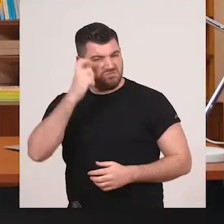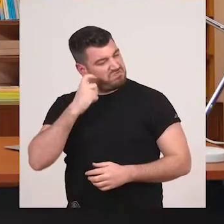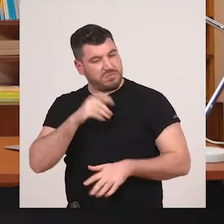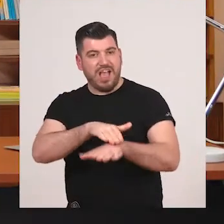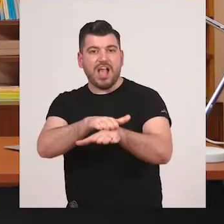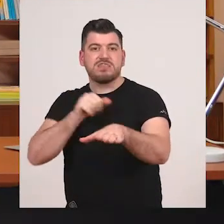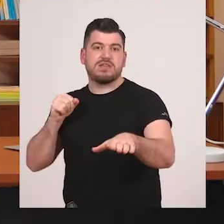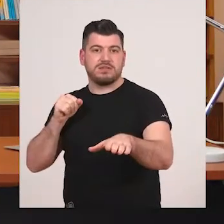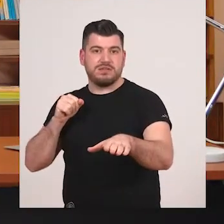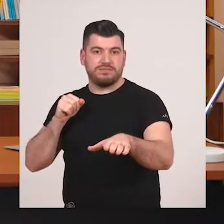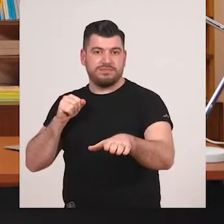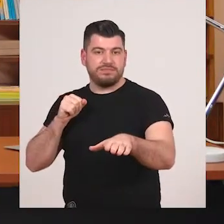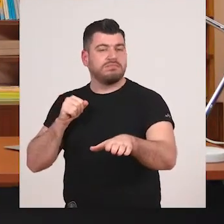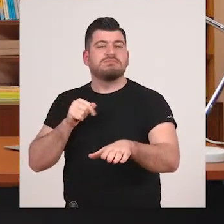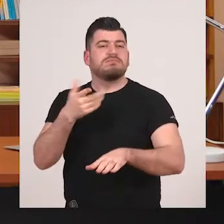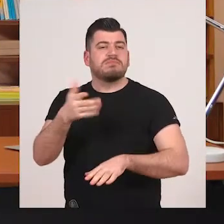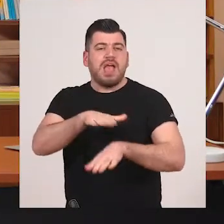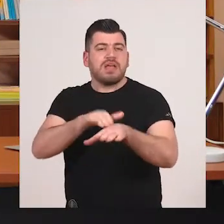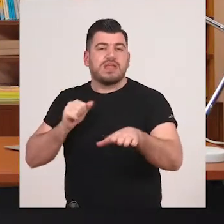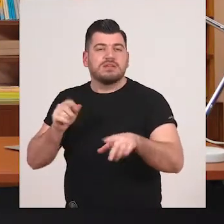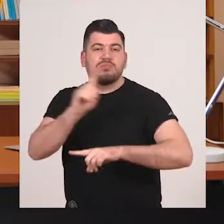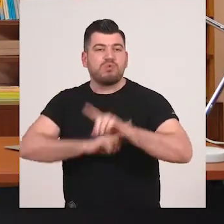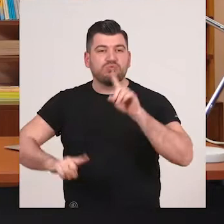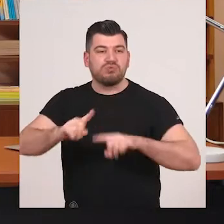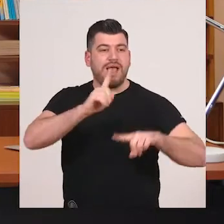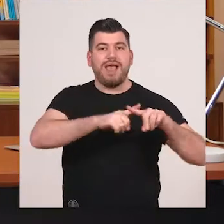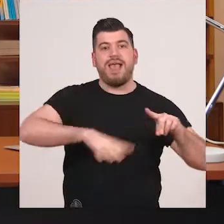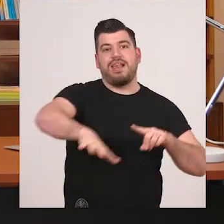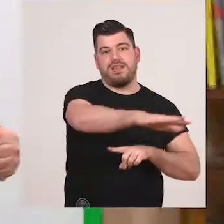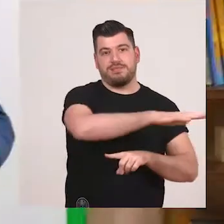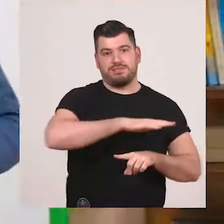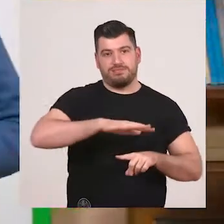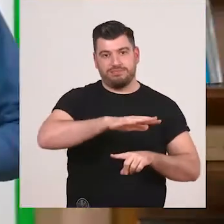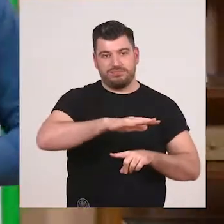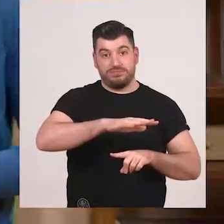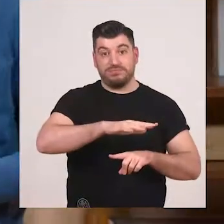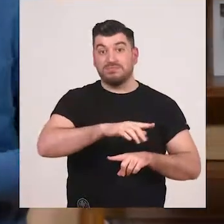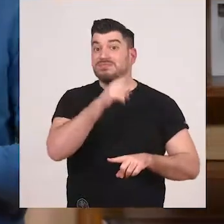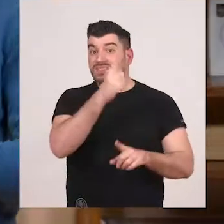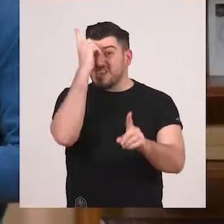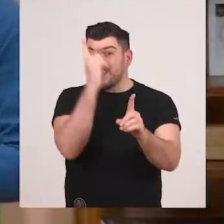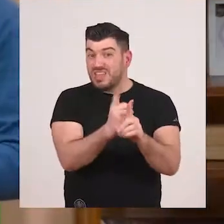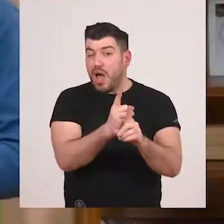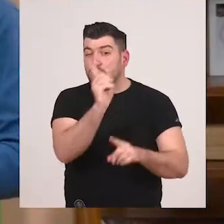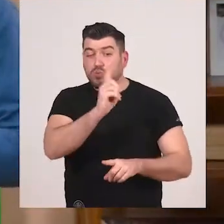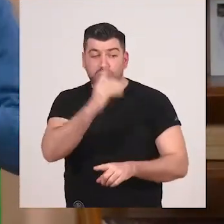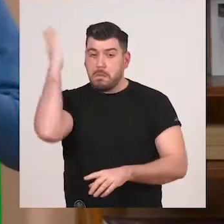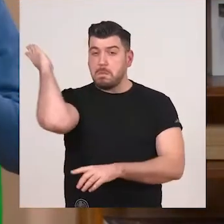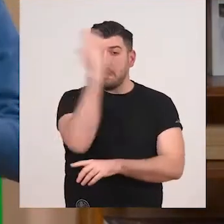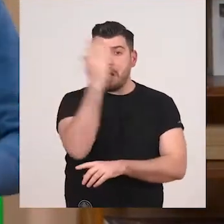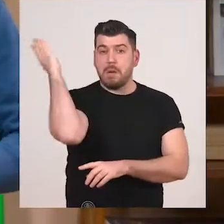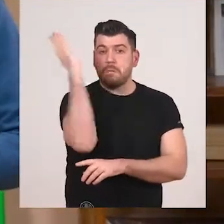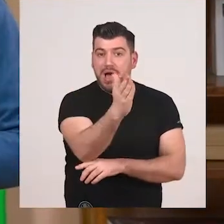εκδίκηση. Θέλει να τιμωρήσει τους Έλληνες και ειδικά την Αθήνα και την Ερέτρια